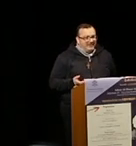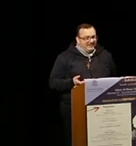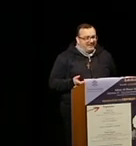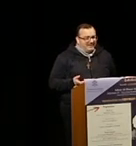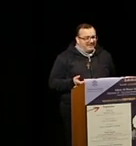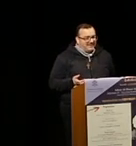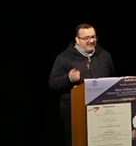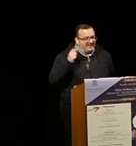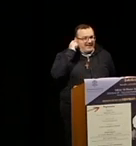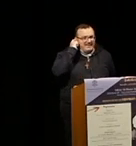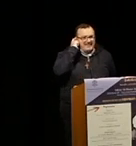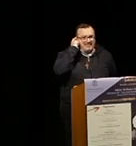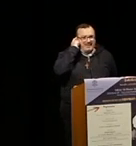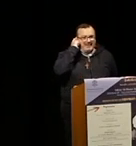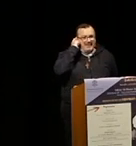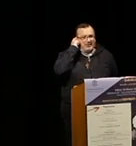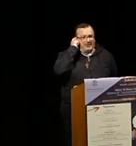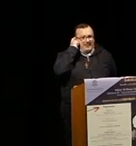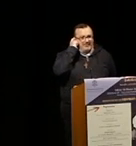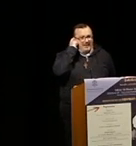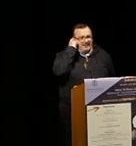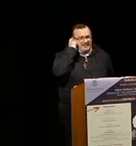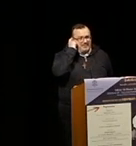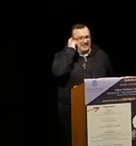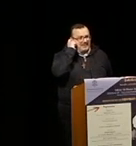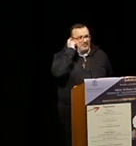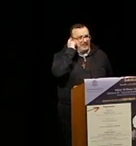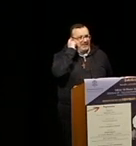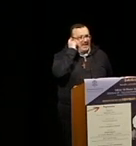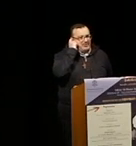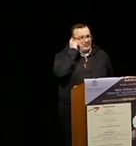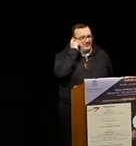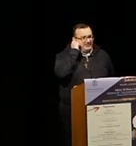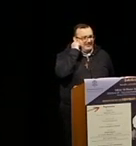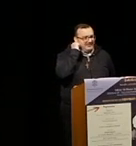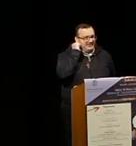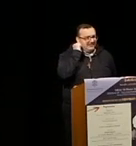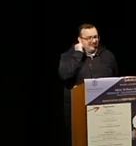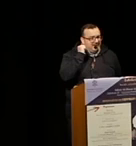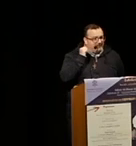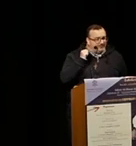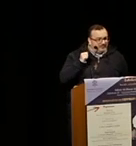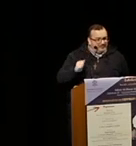solito siete stati chiari sì ma ecco arriva Basta rompere il